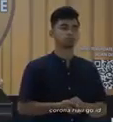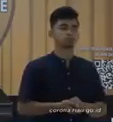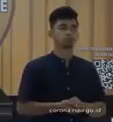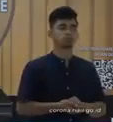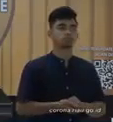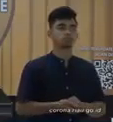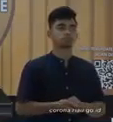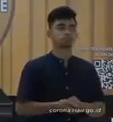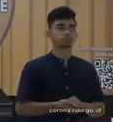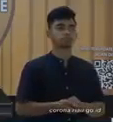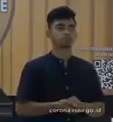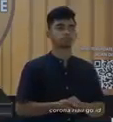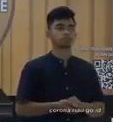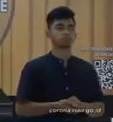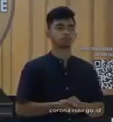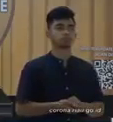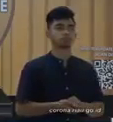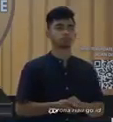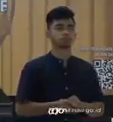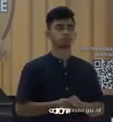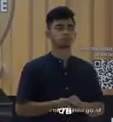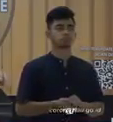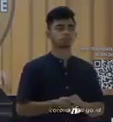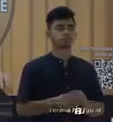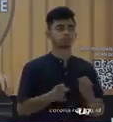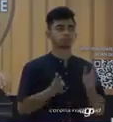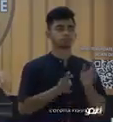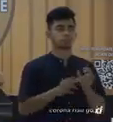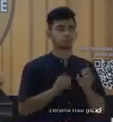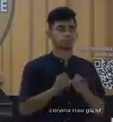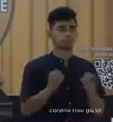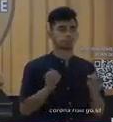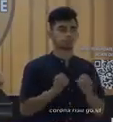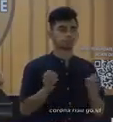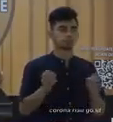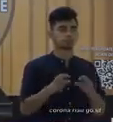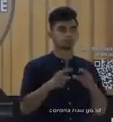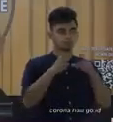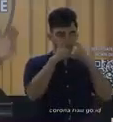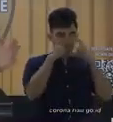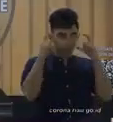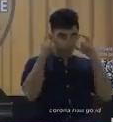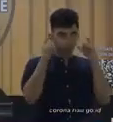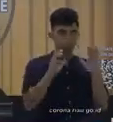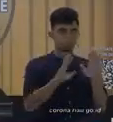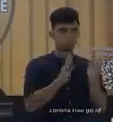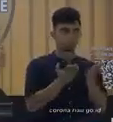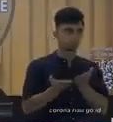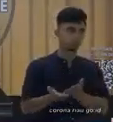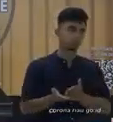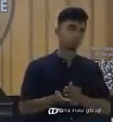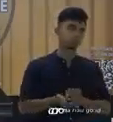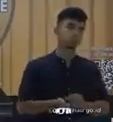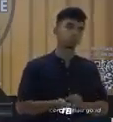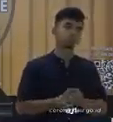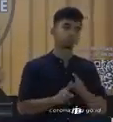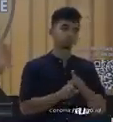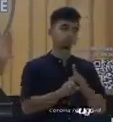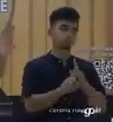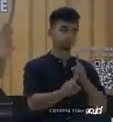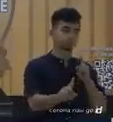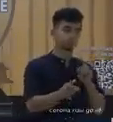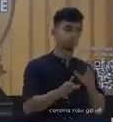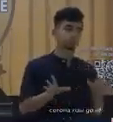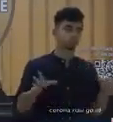Bukan berarti new normal terus kita bisa berlaku seenaknya. Terus kemudian kita kembali lagi ke pasar. Kita